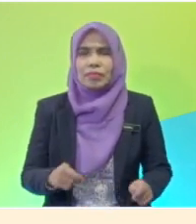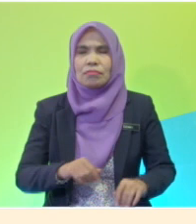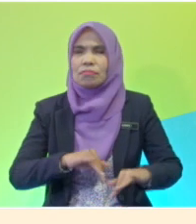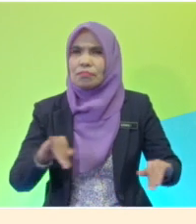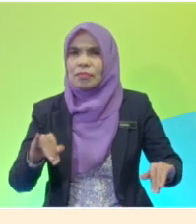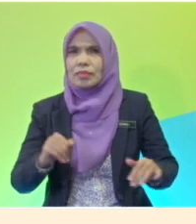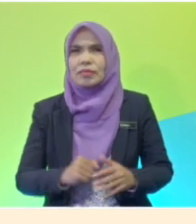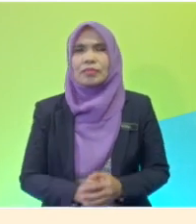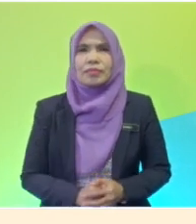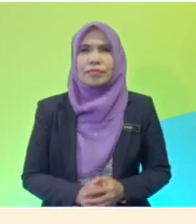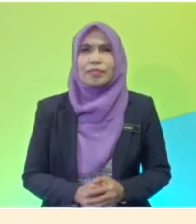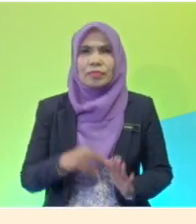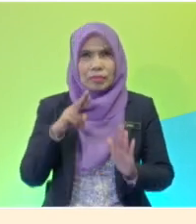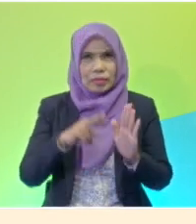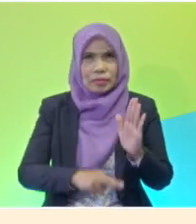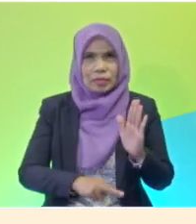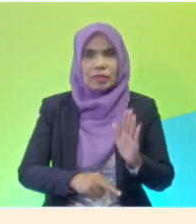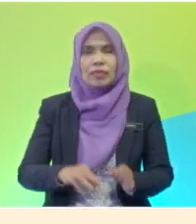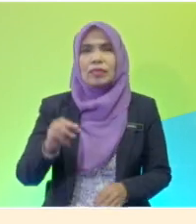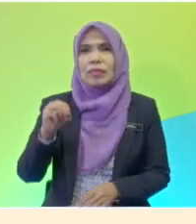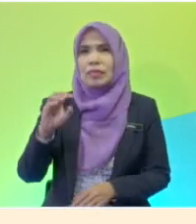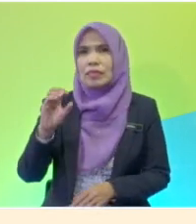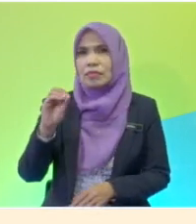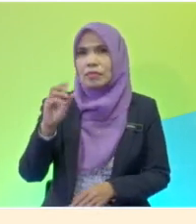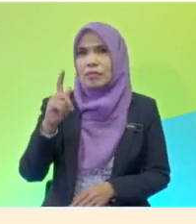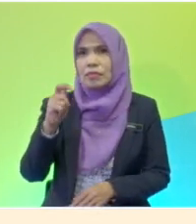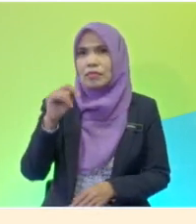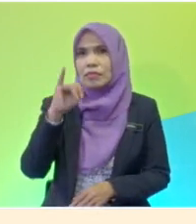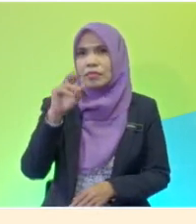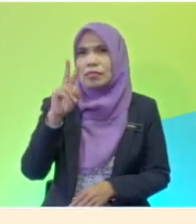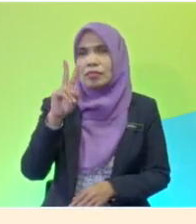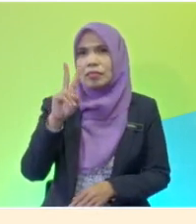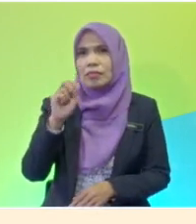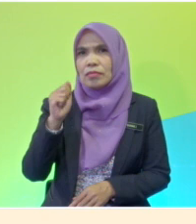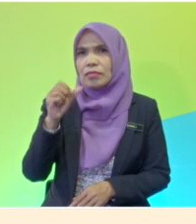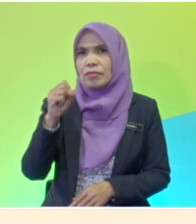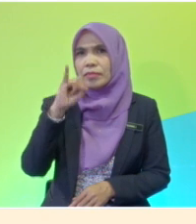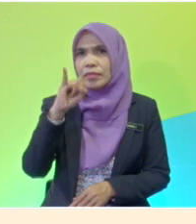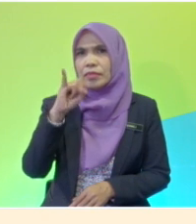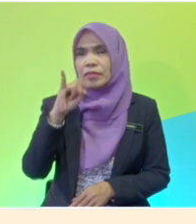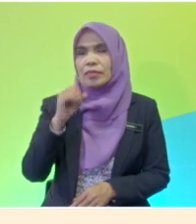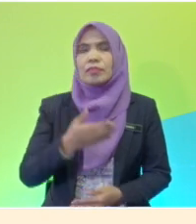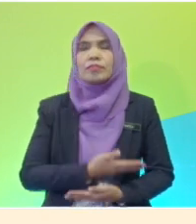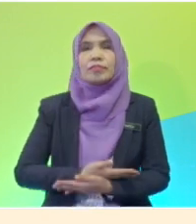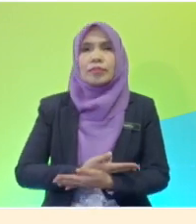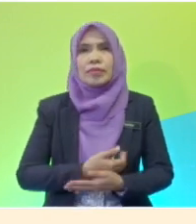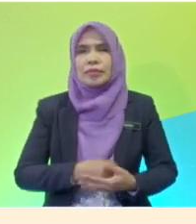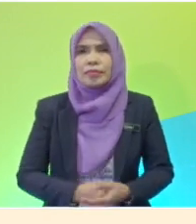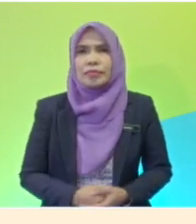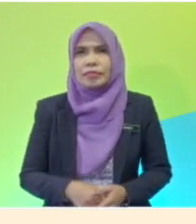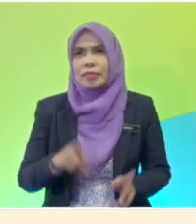merendahkan motivasi anak oke yang ketiga ibu bapak berkomunikasi dan memberi kalahkan kepada